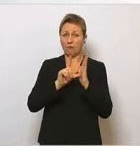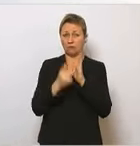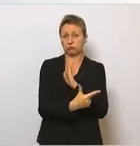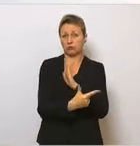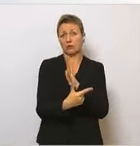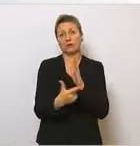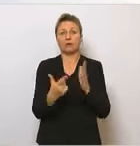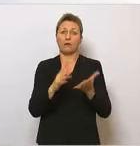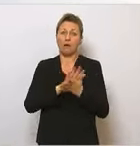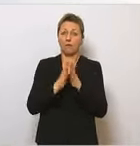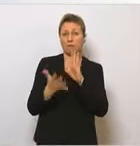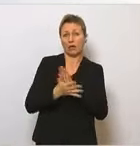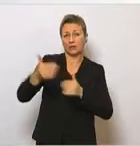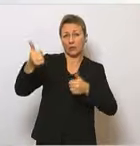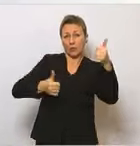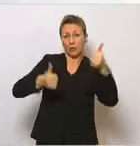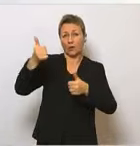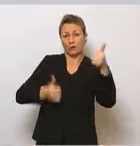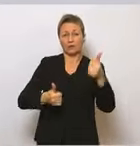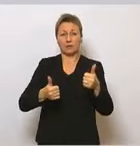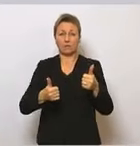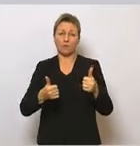et d'avoir des pratiques concurrentielles